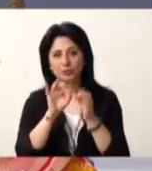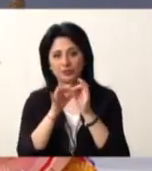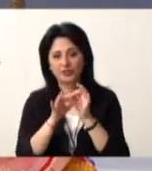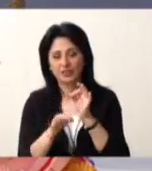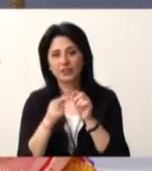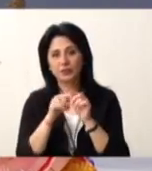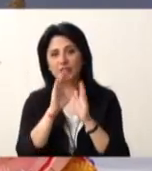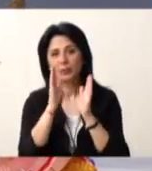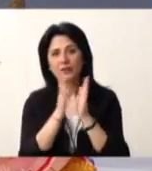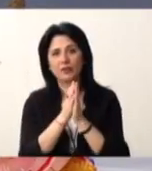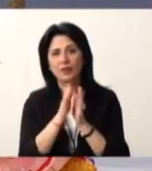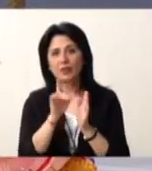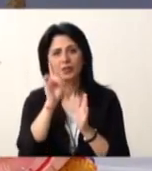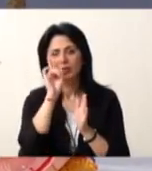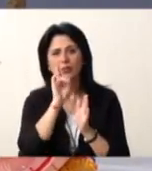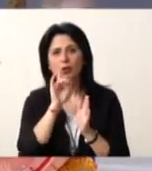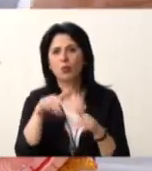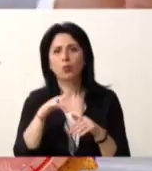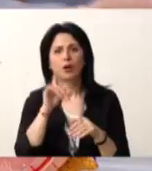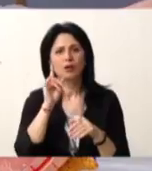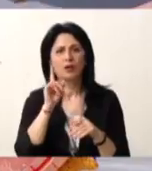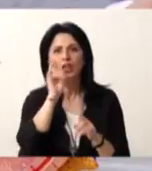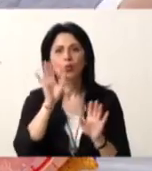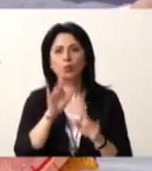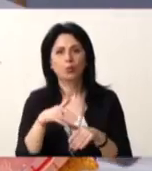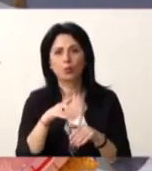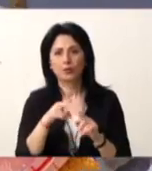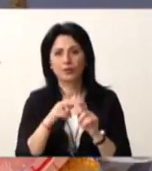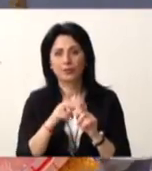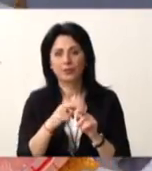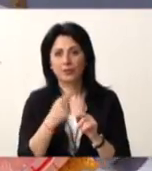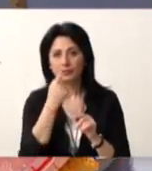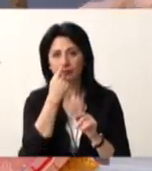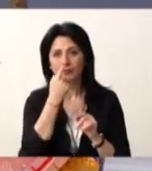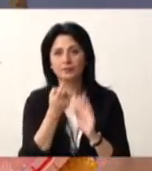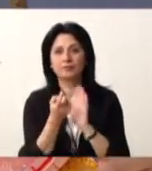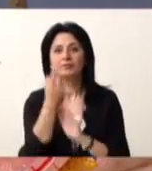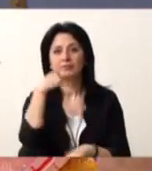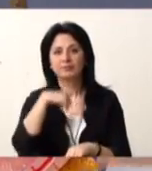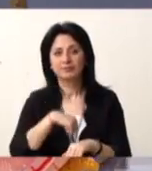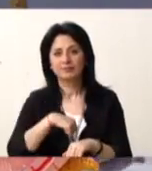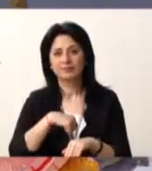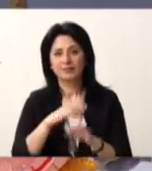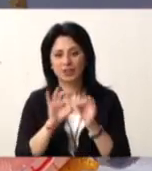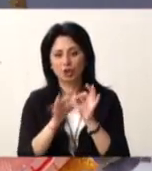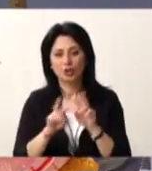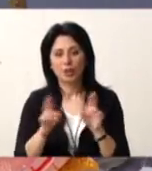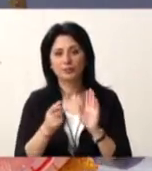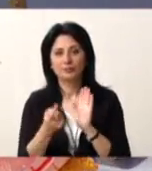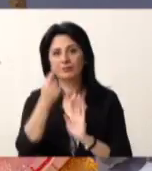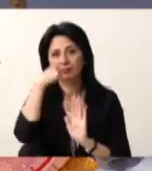სილიკონის, რომელიც აბსოლუტურად დისკომფორტს არ უქმნის პაციენტს, ხდება წვრილიდან გადაყლაპვა, როგორც ჩვეულებრივი ზონდის,